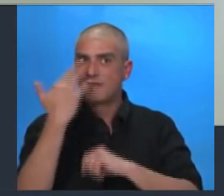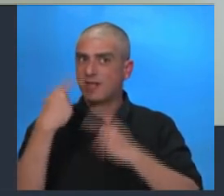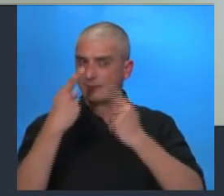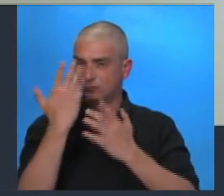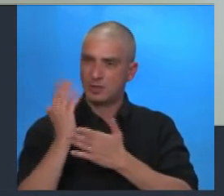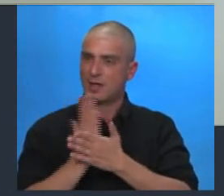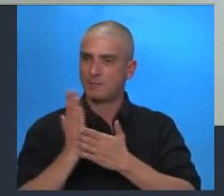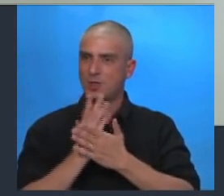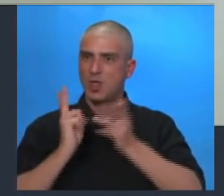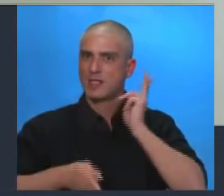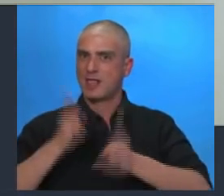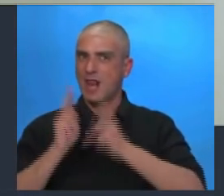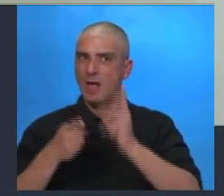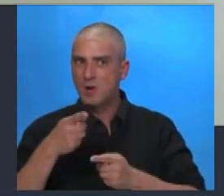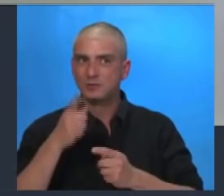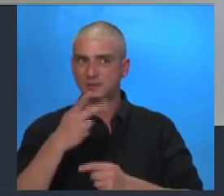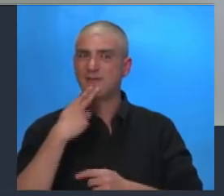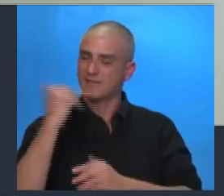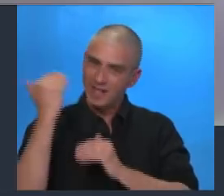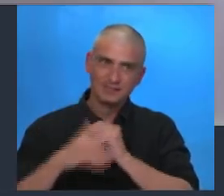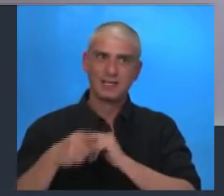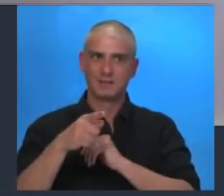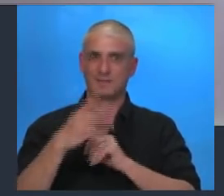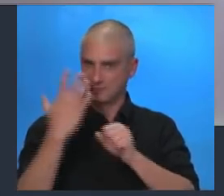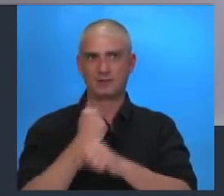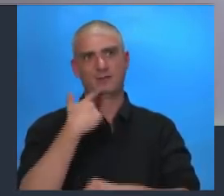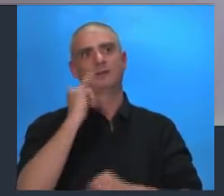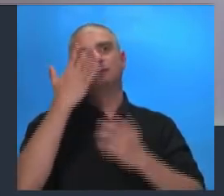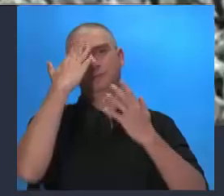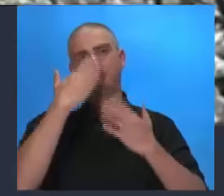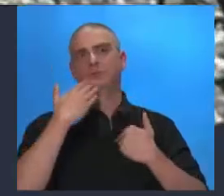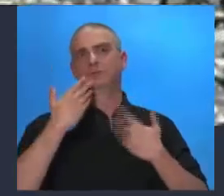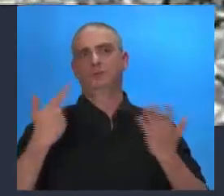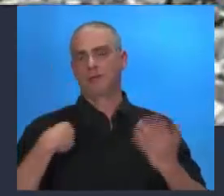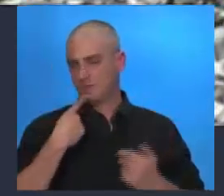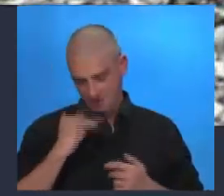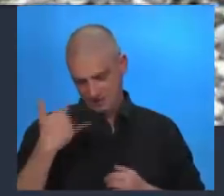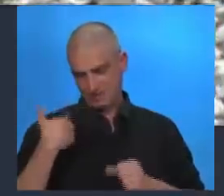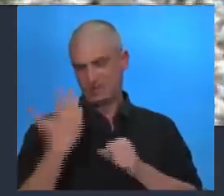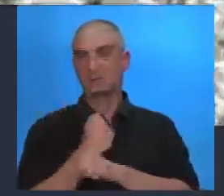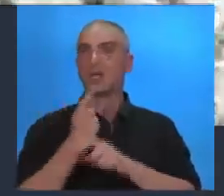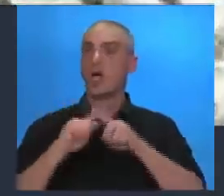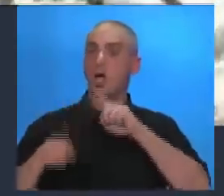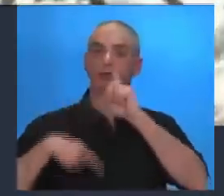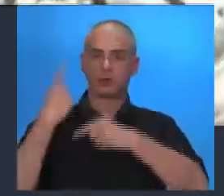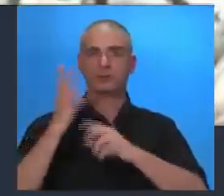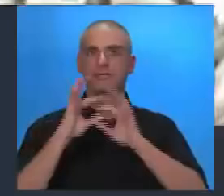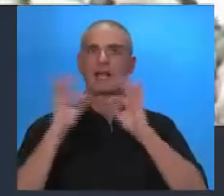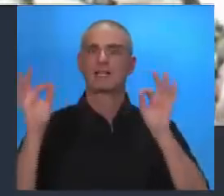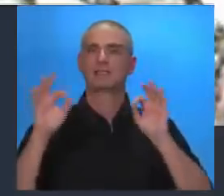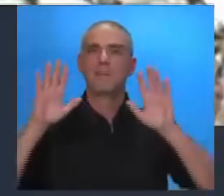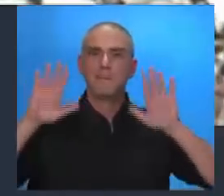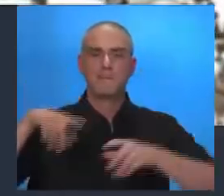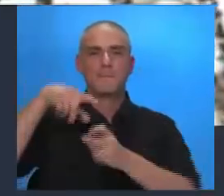قاعد تستعد وتحديتني انك تكمل واحد ونجحت في التحديتك الحمد لله انت تحديتك. بخوده شبات صفوي يتكئم بمكه